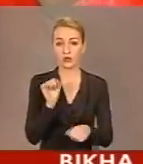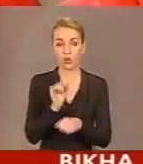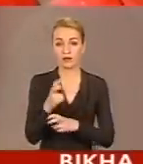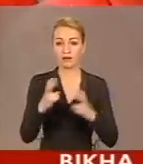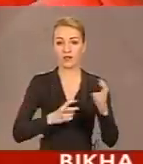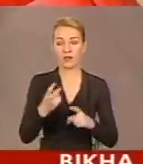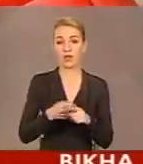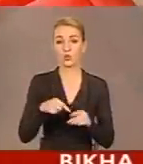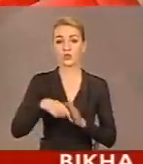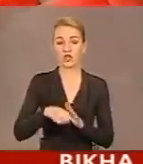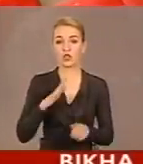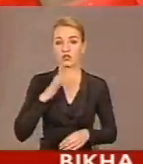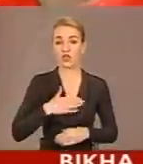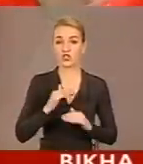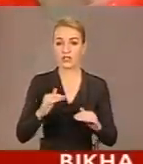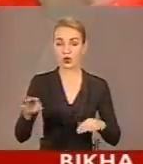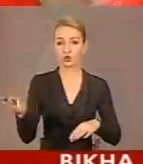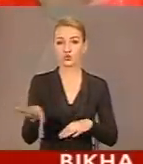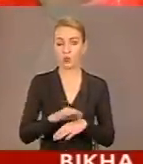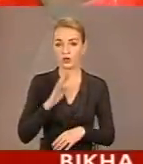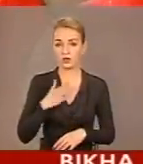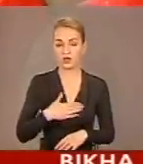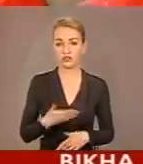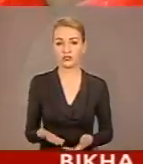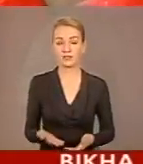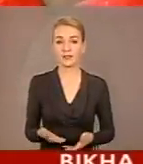це значить наші діти, наші жони, наші